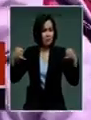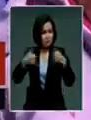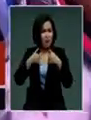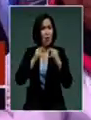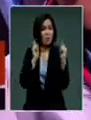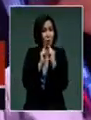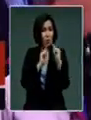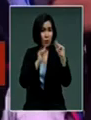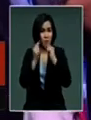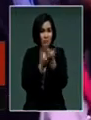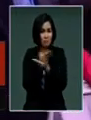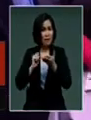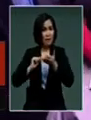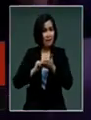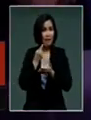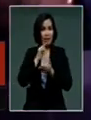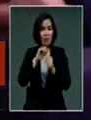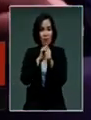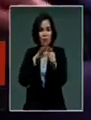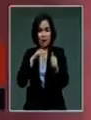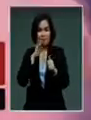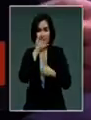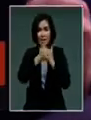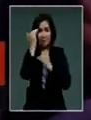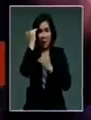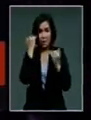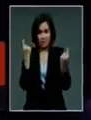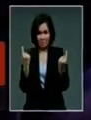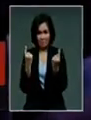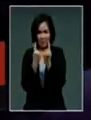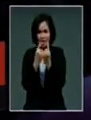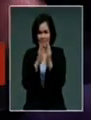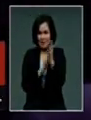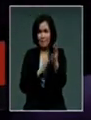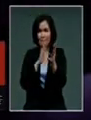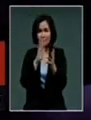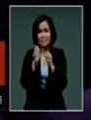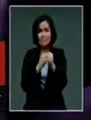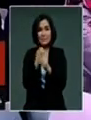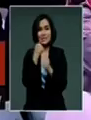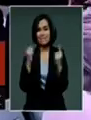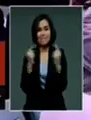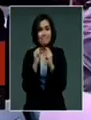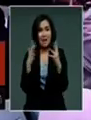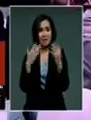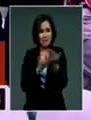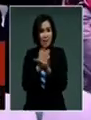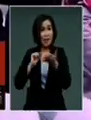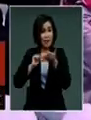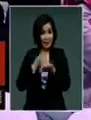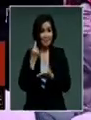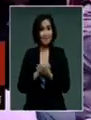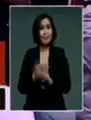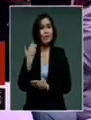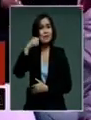ครั้งแรกระหว่างผู้นำของ2เกาหลีในรอบ10ปีที่ผ่านมา โดยในช่วงค่ำวันเสาร์นะครับนางสาวคิมโย